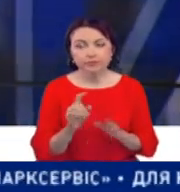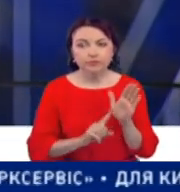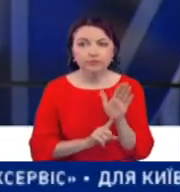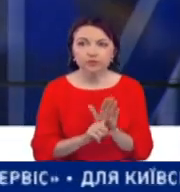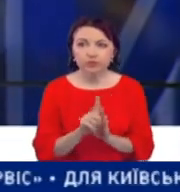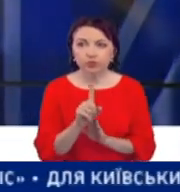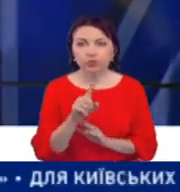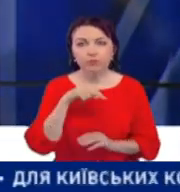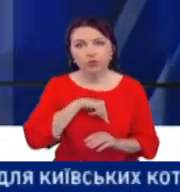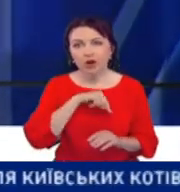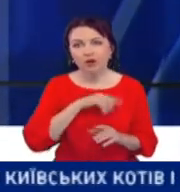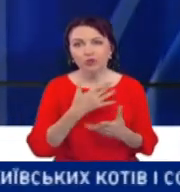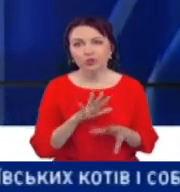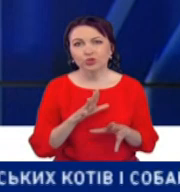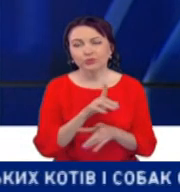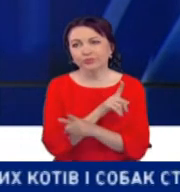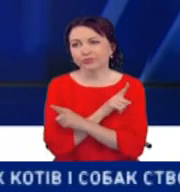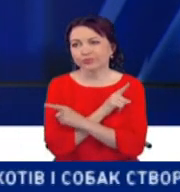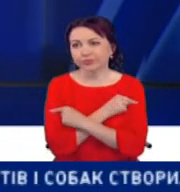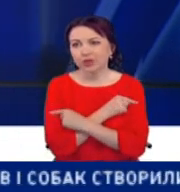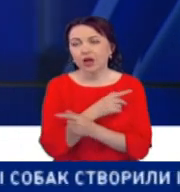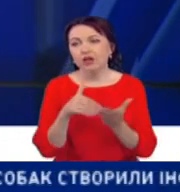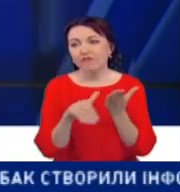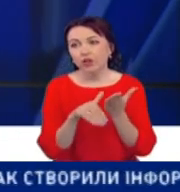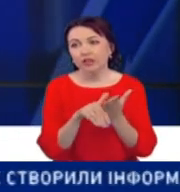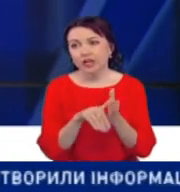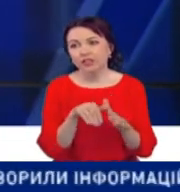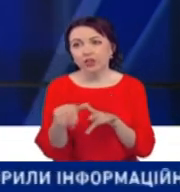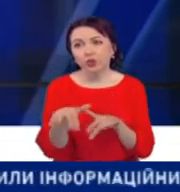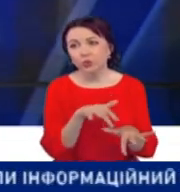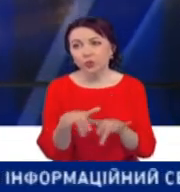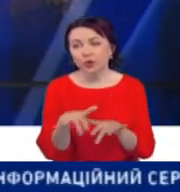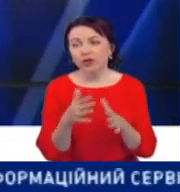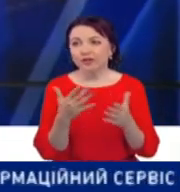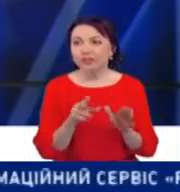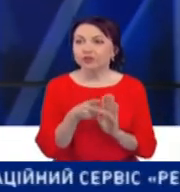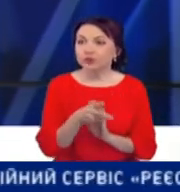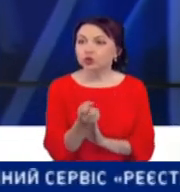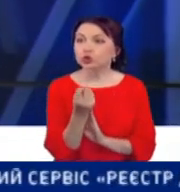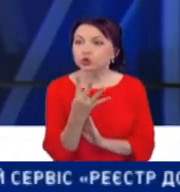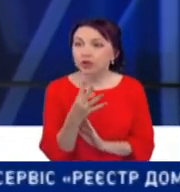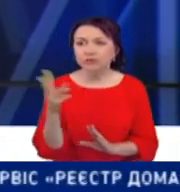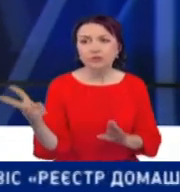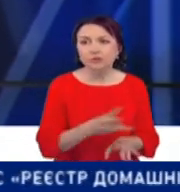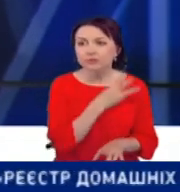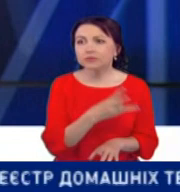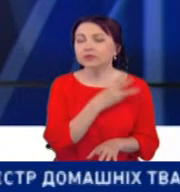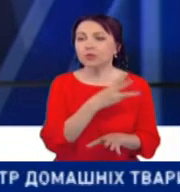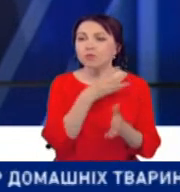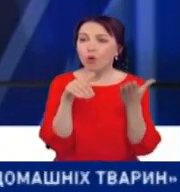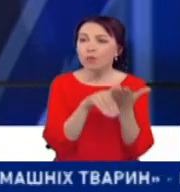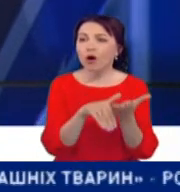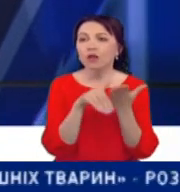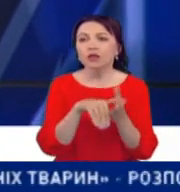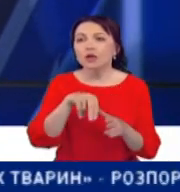почалось моральне вигорання, і волонтерський рух потихеньку, ну, якщо брати 14-й рік, 15-й, 16-й. Коли пік